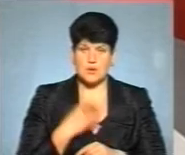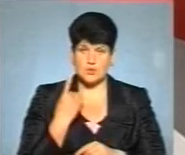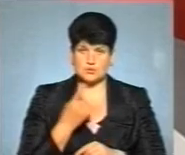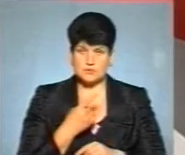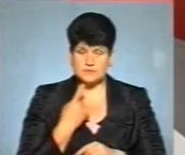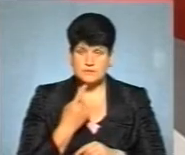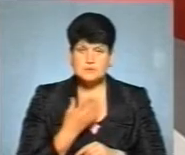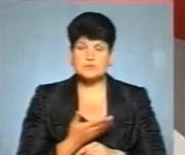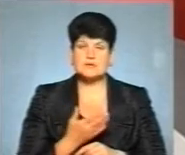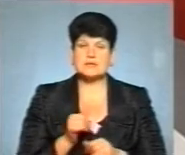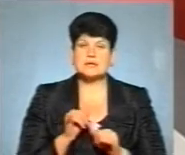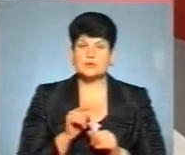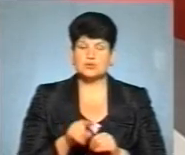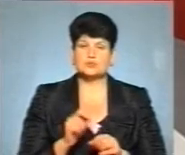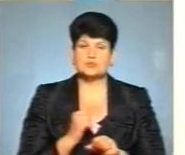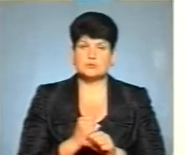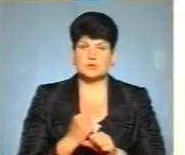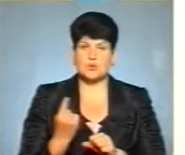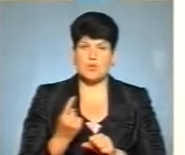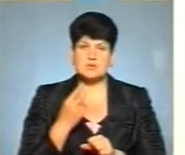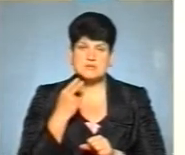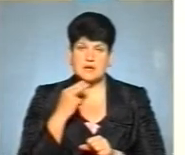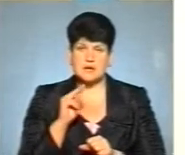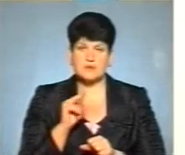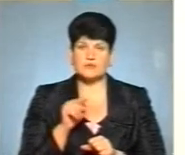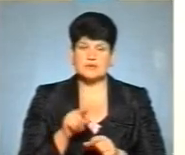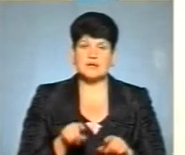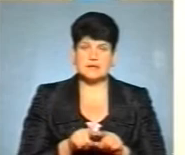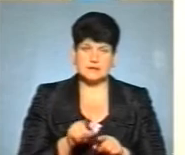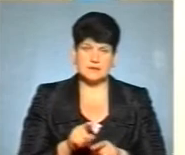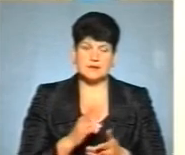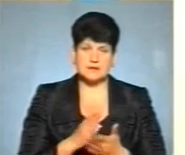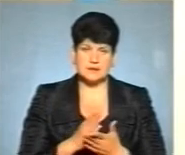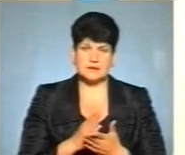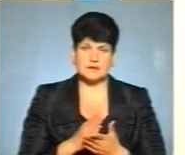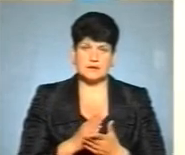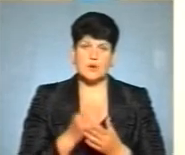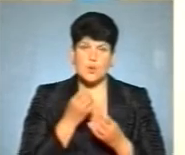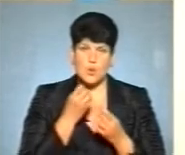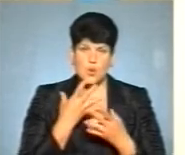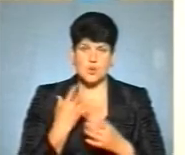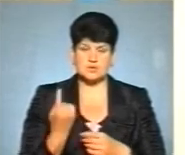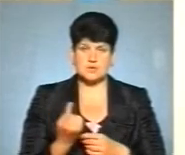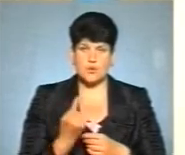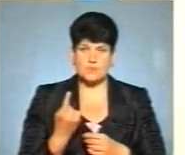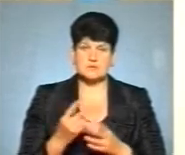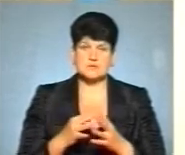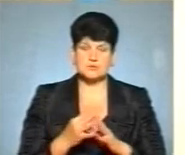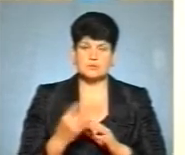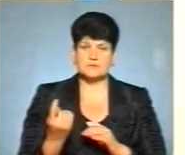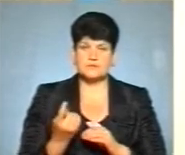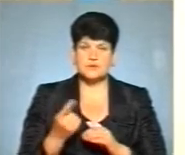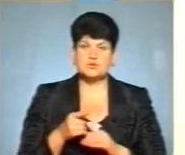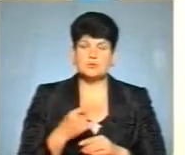є для того, щоб зробити область кращою. Вона і так є дуже хороша область, аграрна, і